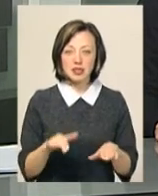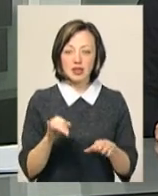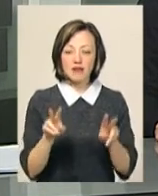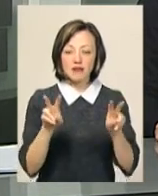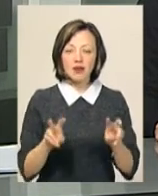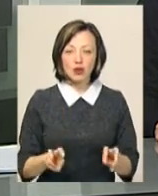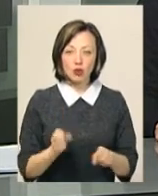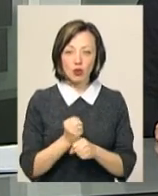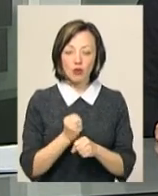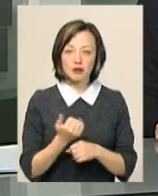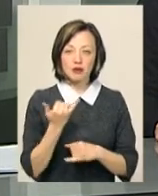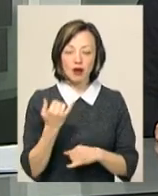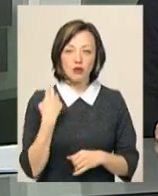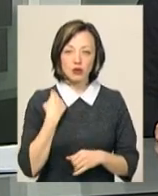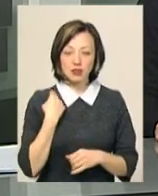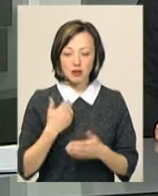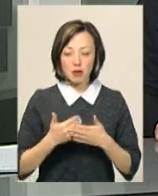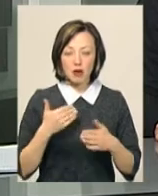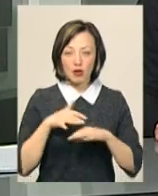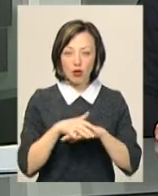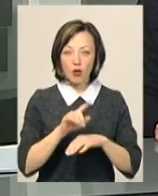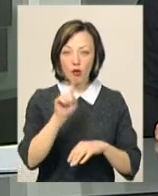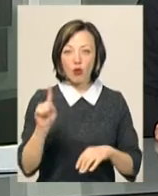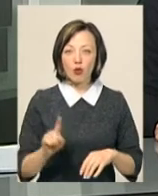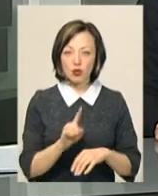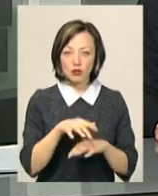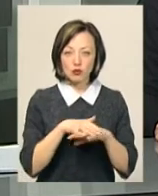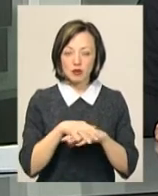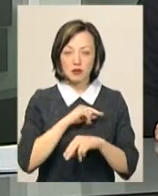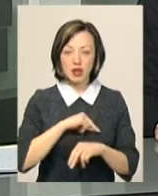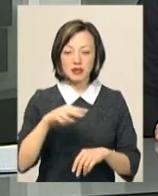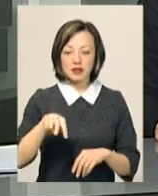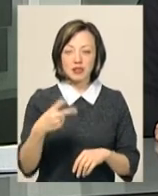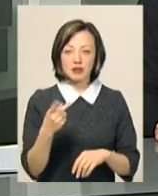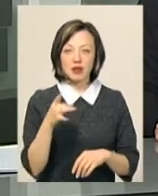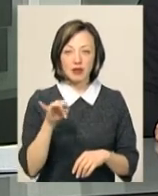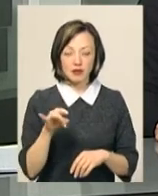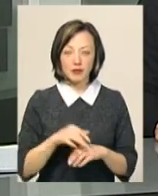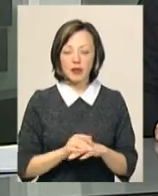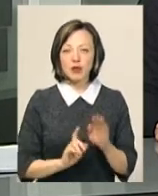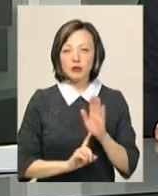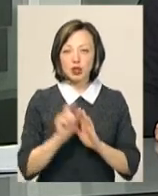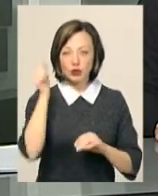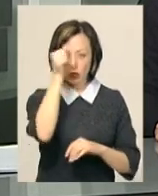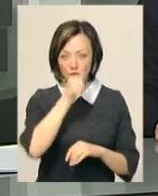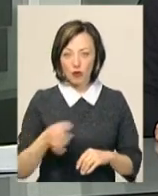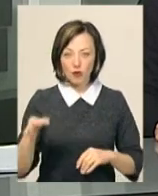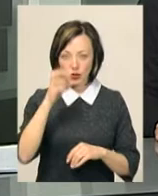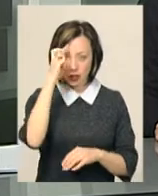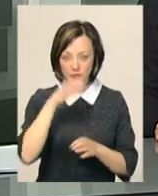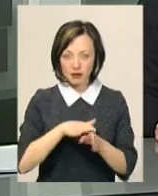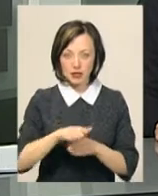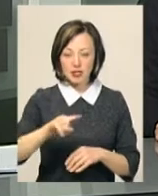робіт для боржників. За попередніми розрахунками, година суспільної праці коштуватиме 22 гривні. З початку року в області державні